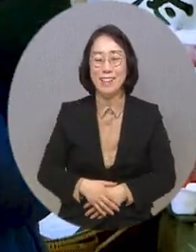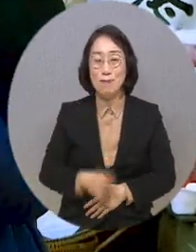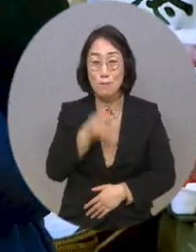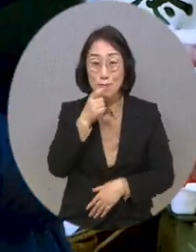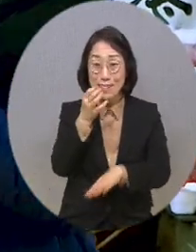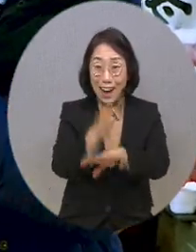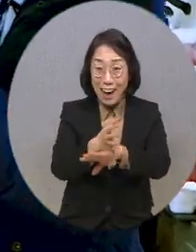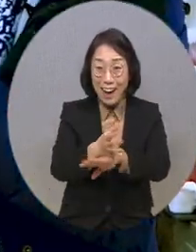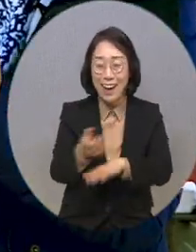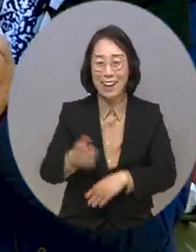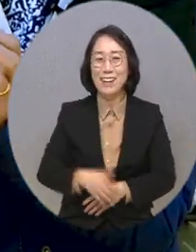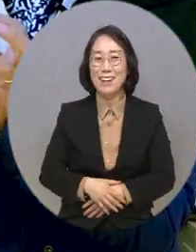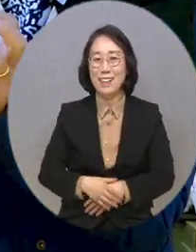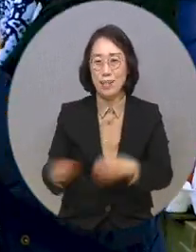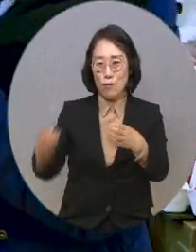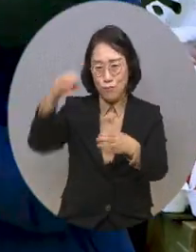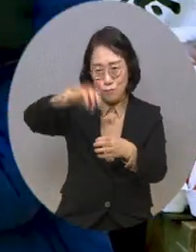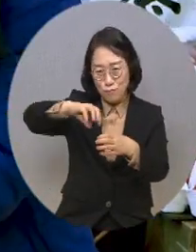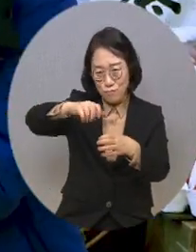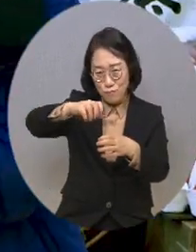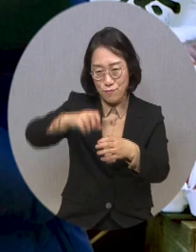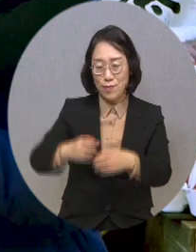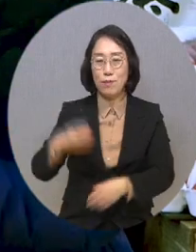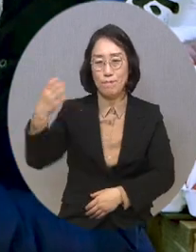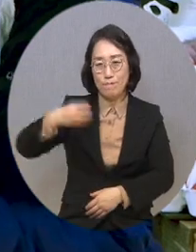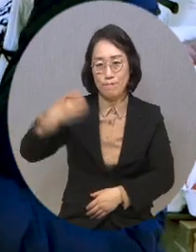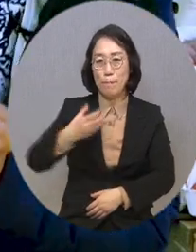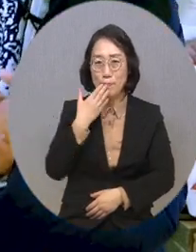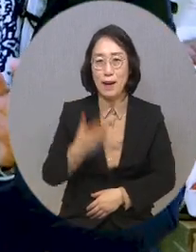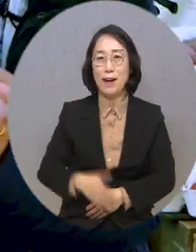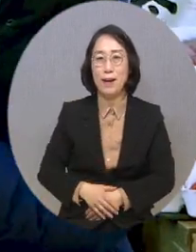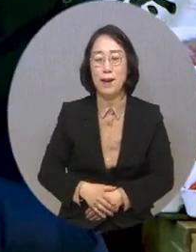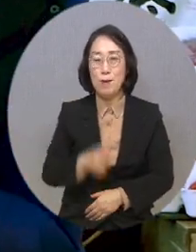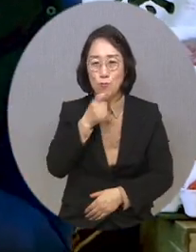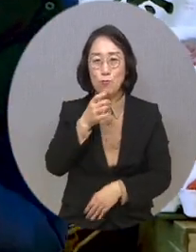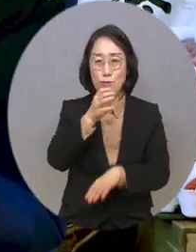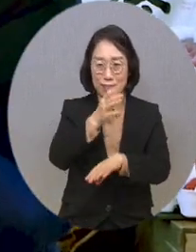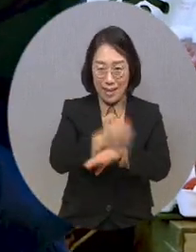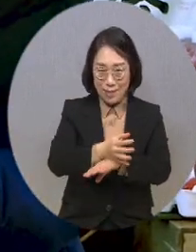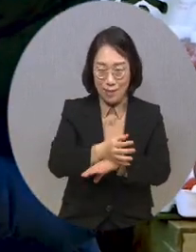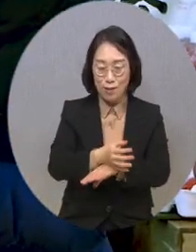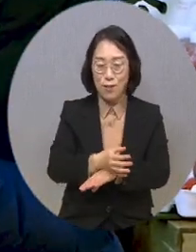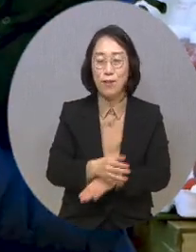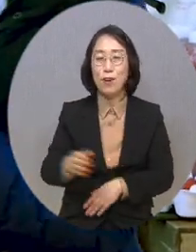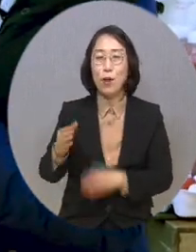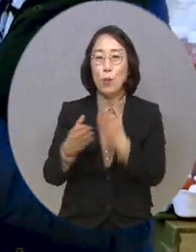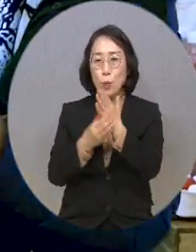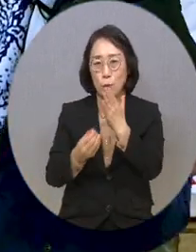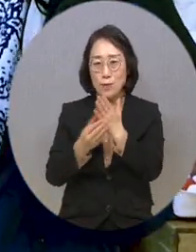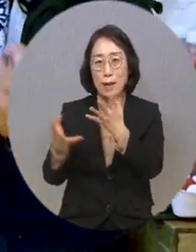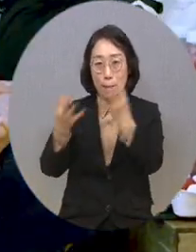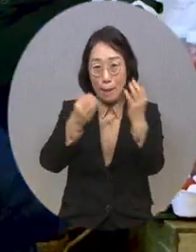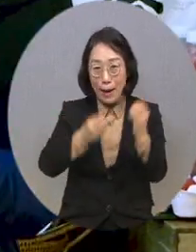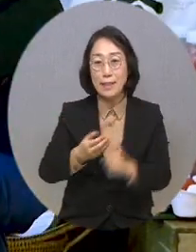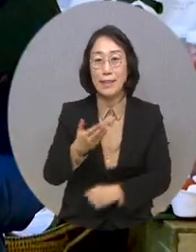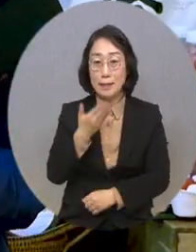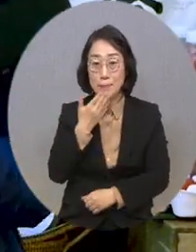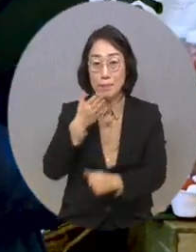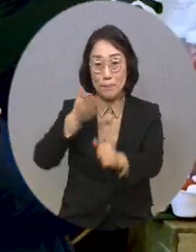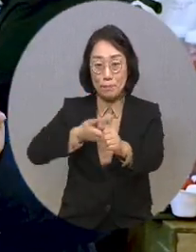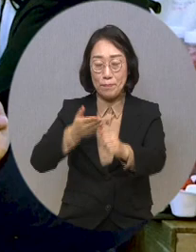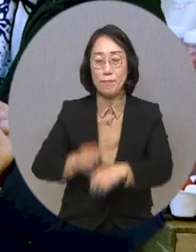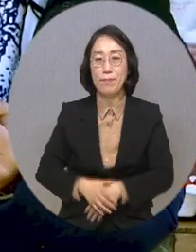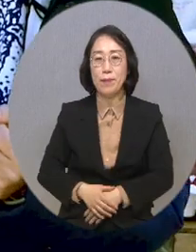생수 사야 이게 뚜껑 이게 닫아서 흔들면 되니까. 생수 사서 보성녹차 네 많이 사랑해 주세요. 자, 두